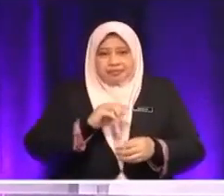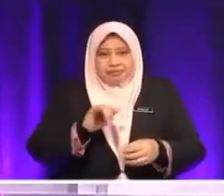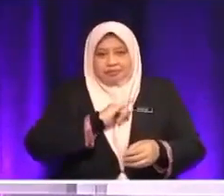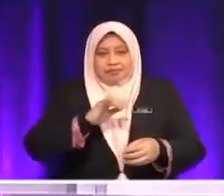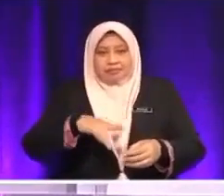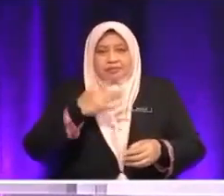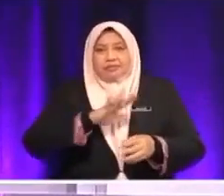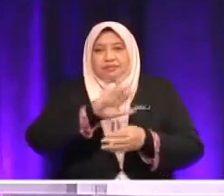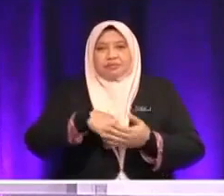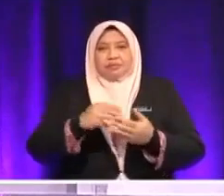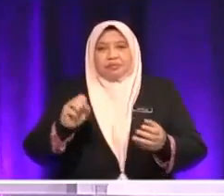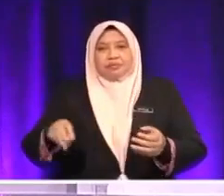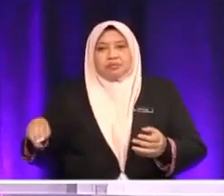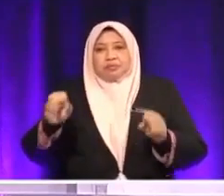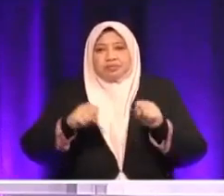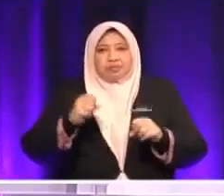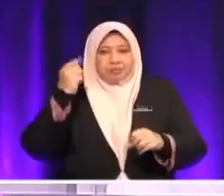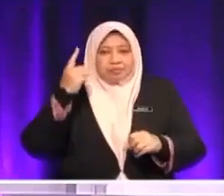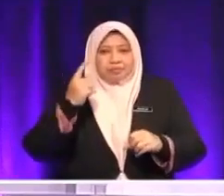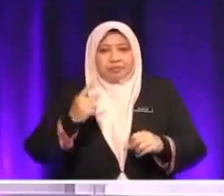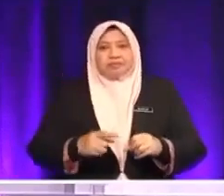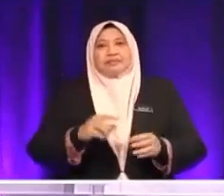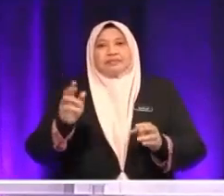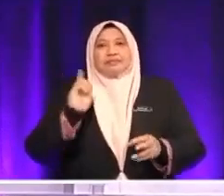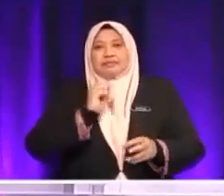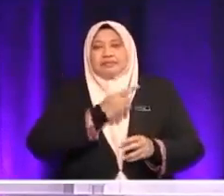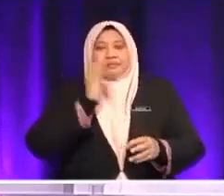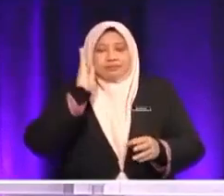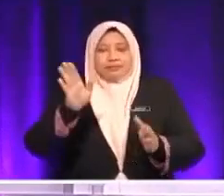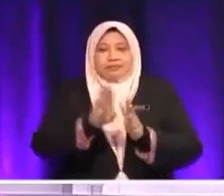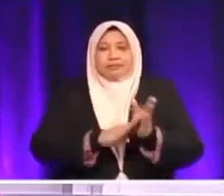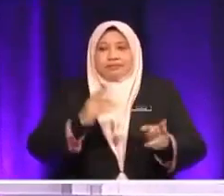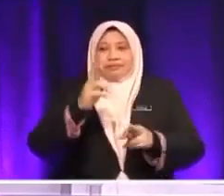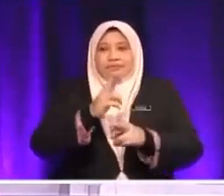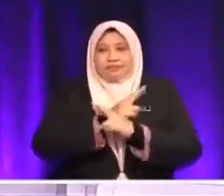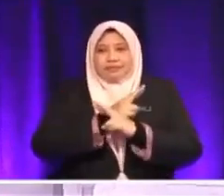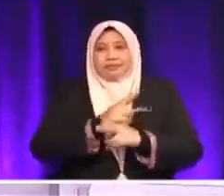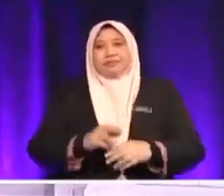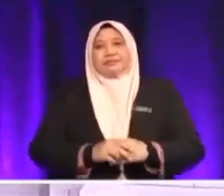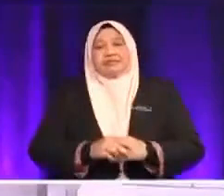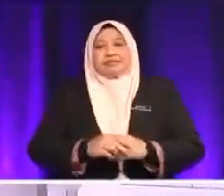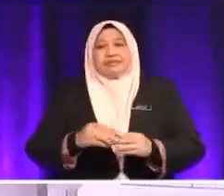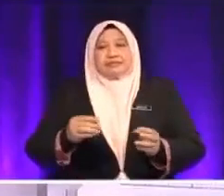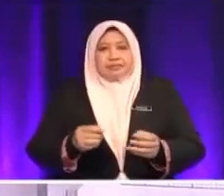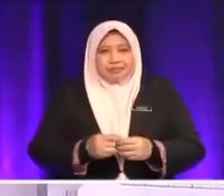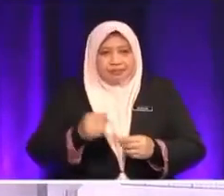beli paham juga tapi sekarang kita akan melihat sebentar sambil kita melihat tuh ingat-ingat Balikpapan